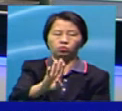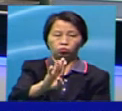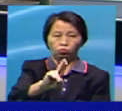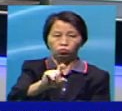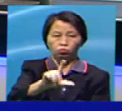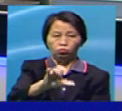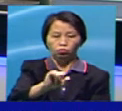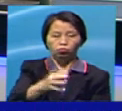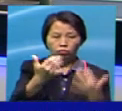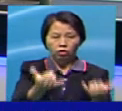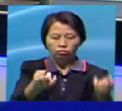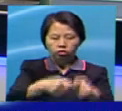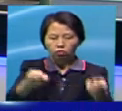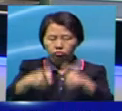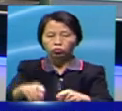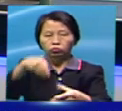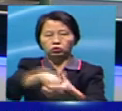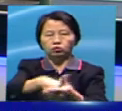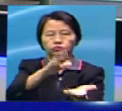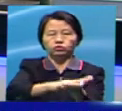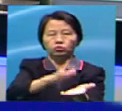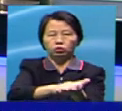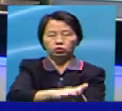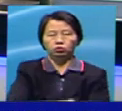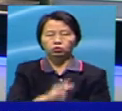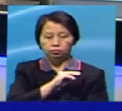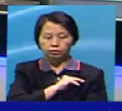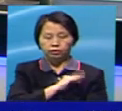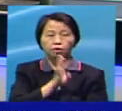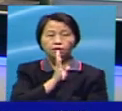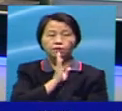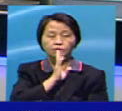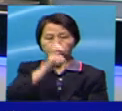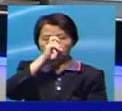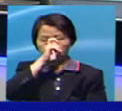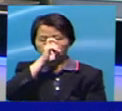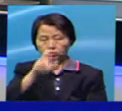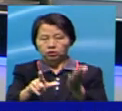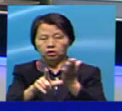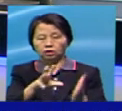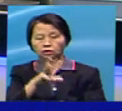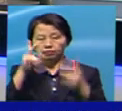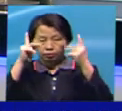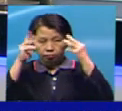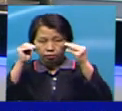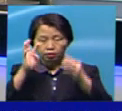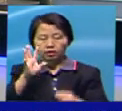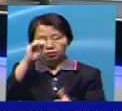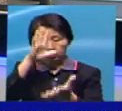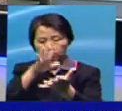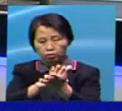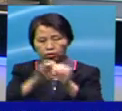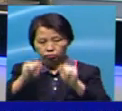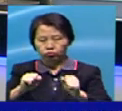pihak sekolah ketika ini. Menterinya Datuk Seri Mazhir Khalid berkata ketegasan timbalan Perdana Menteri berhubung perkara itu diyakini